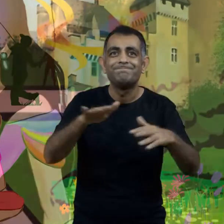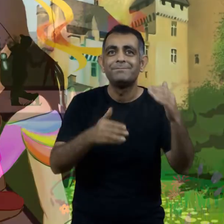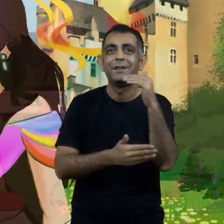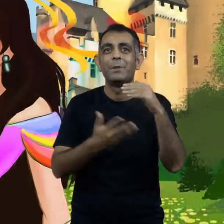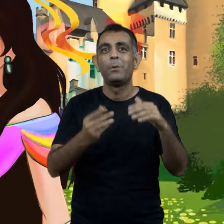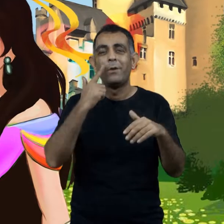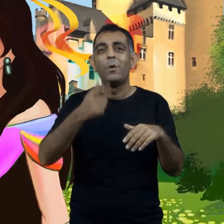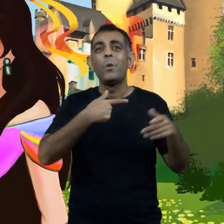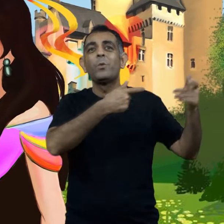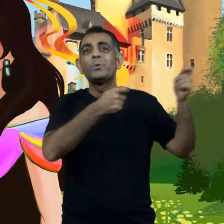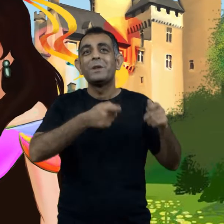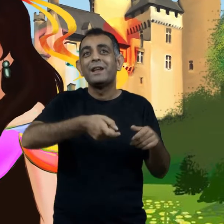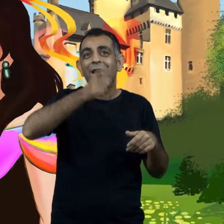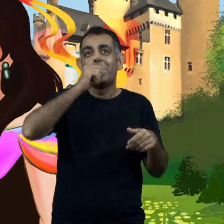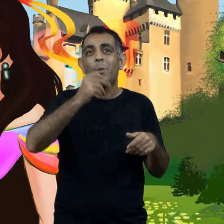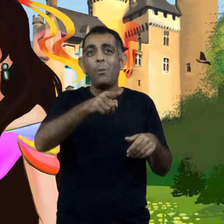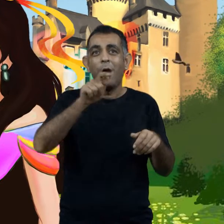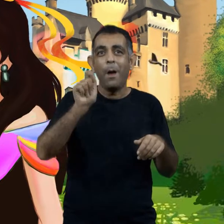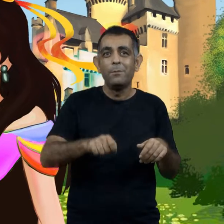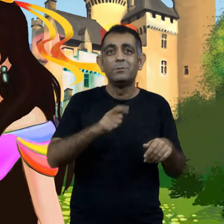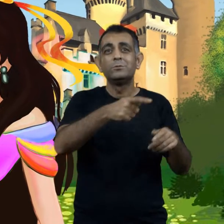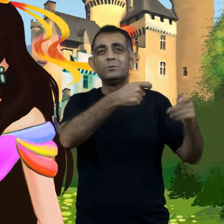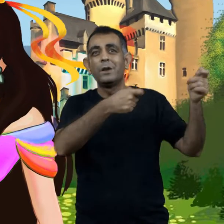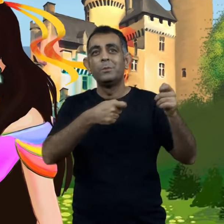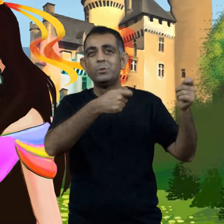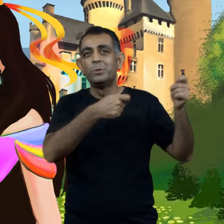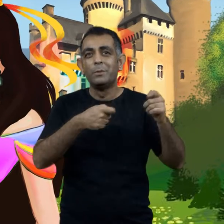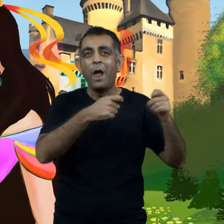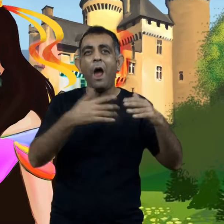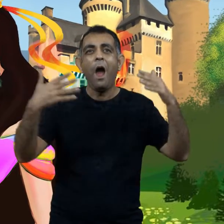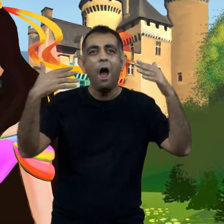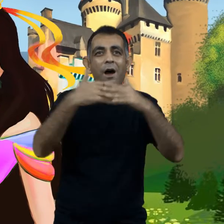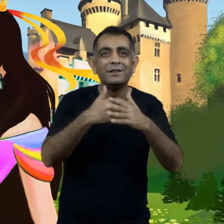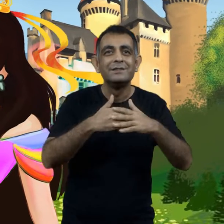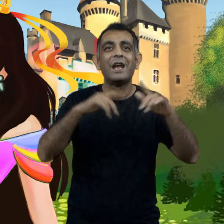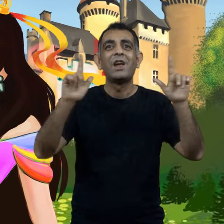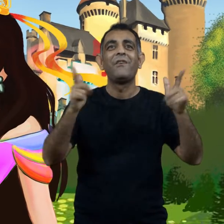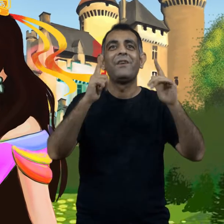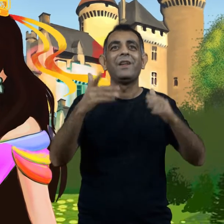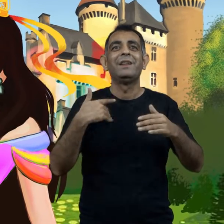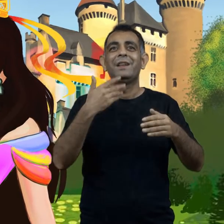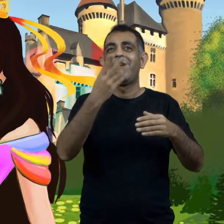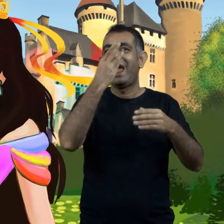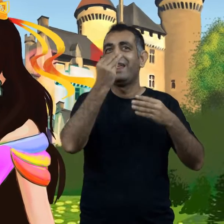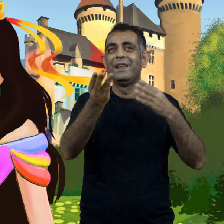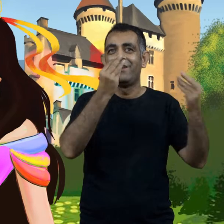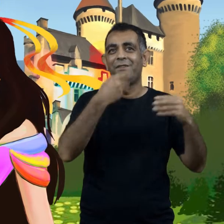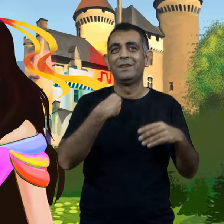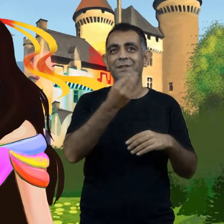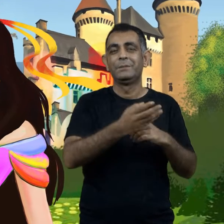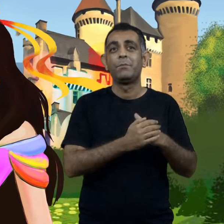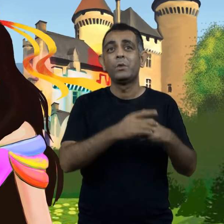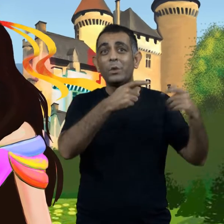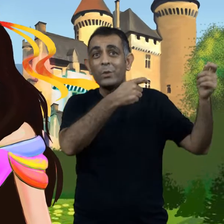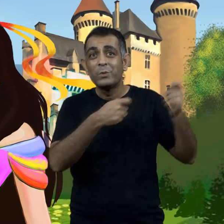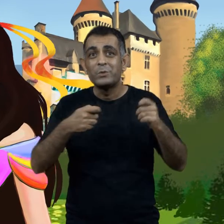ettiler. Uçurtma ülkesinin kraliçesi olarak bu yaptığımız uçurtmaları akşam şenliğe götürüp konuklarıma